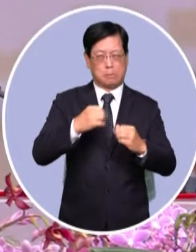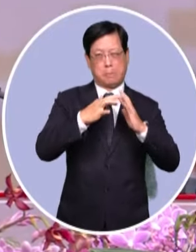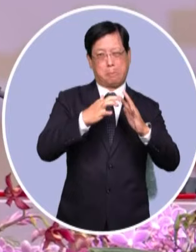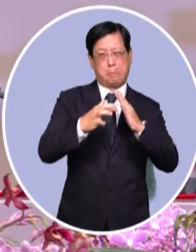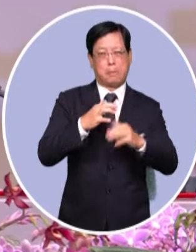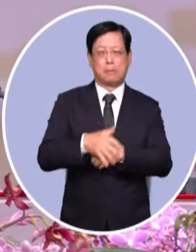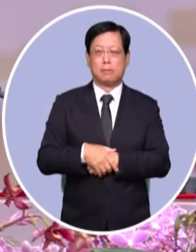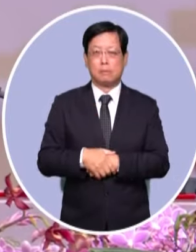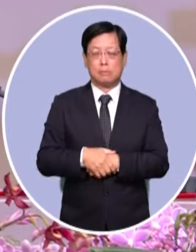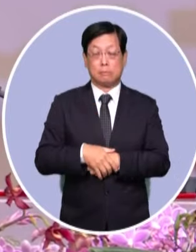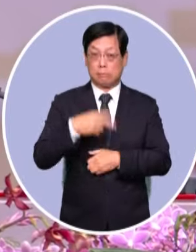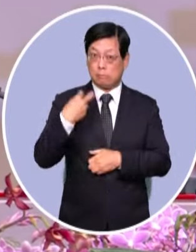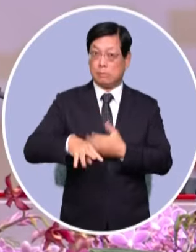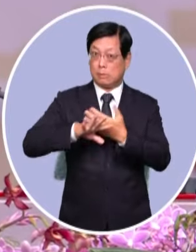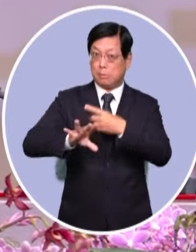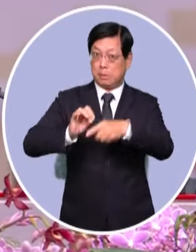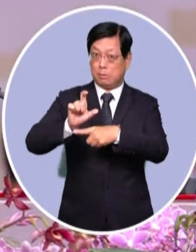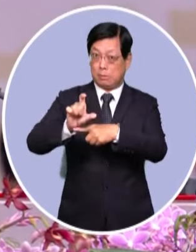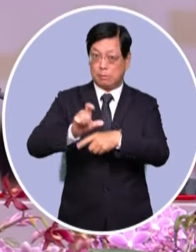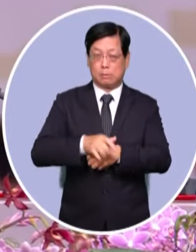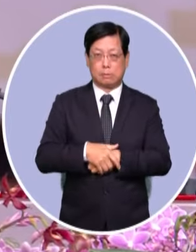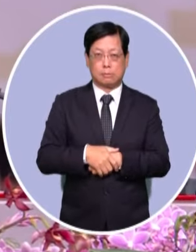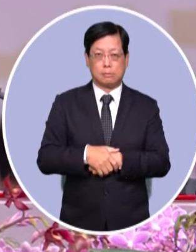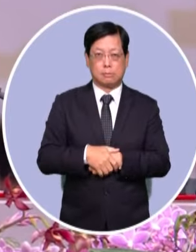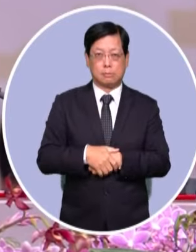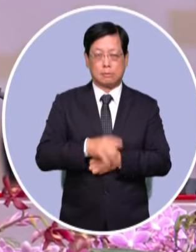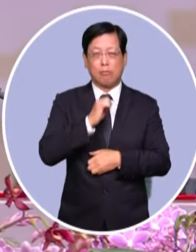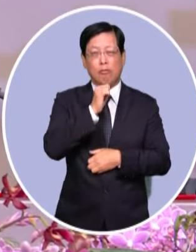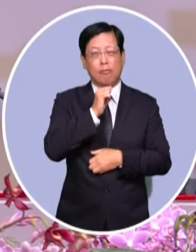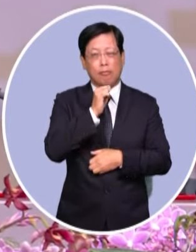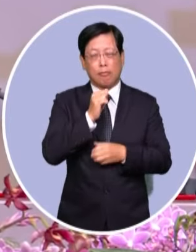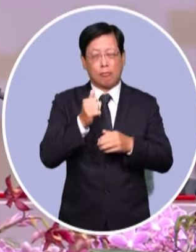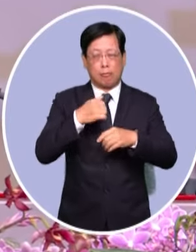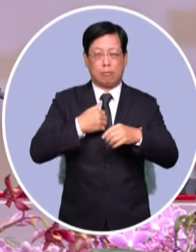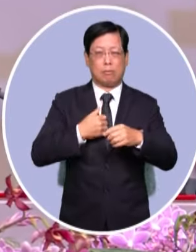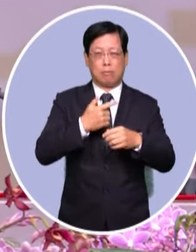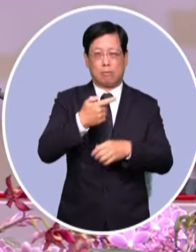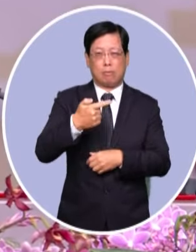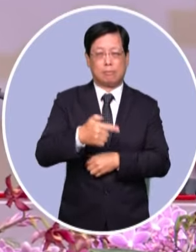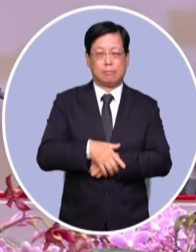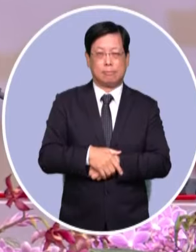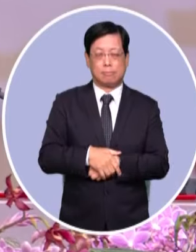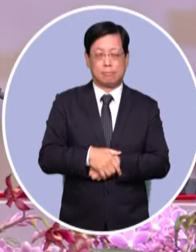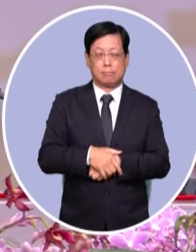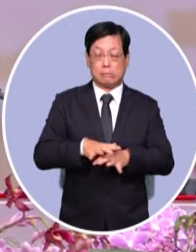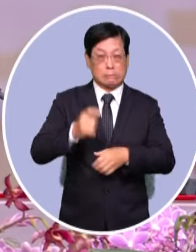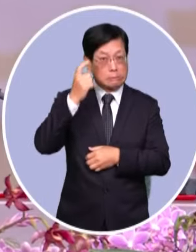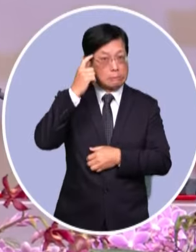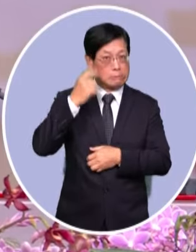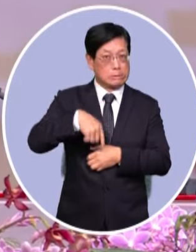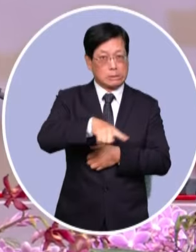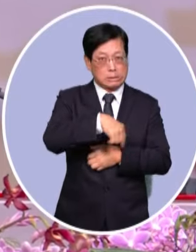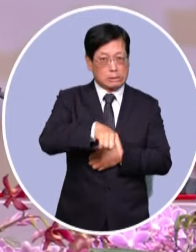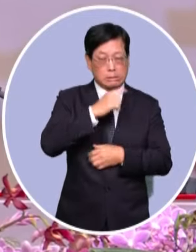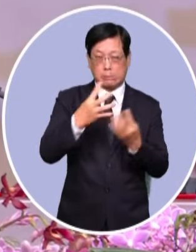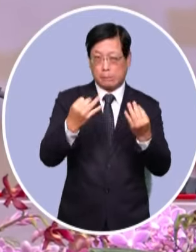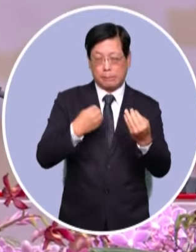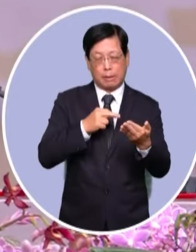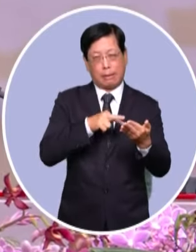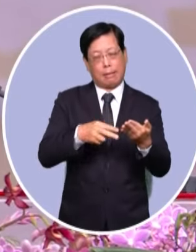还有60%在贫穷线以下。 想想这些冷冰冰的数